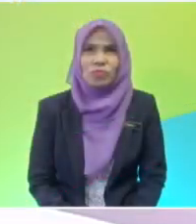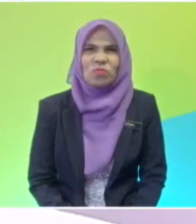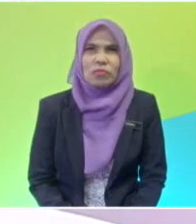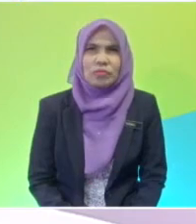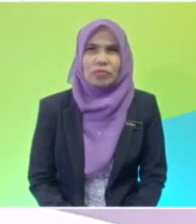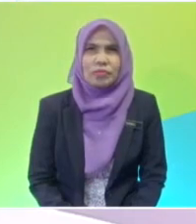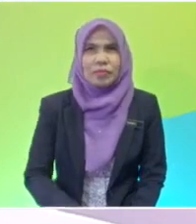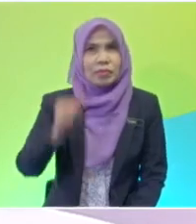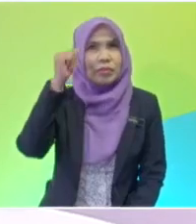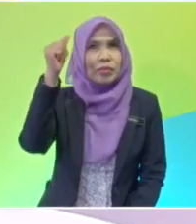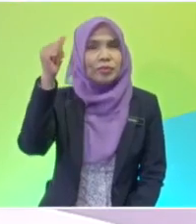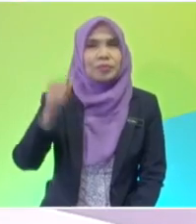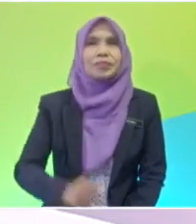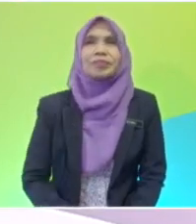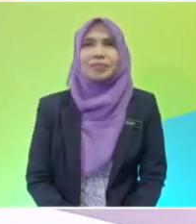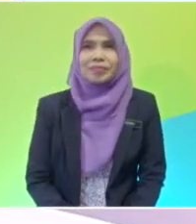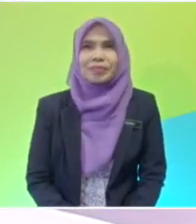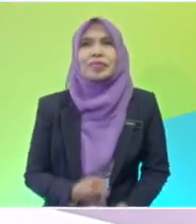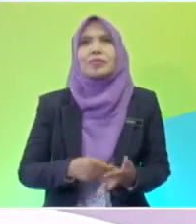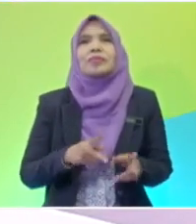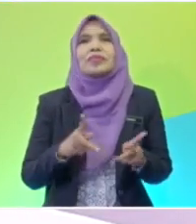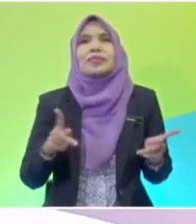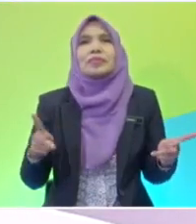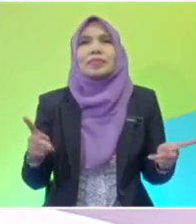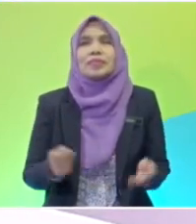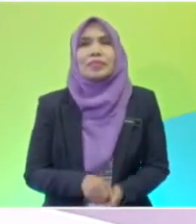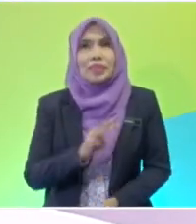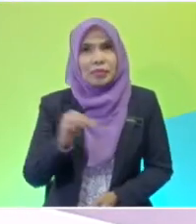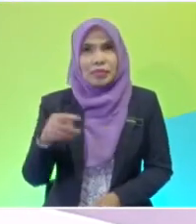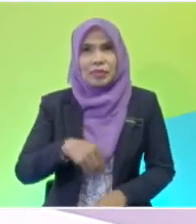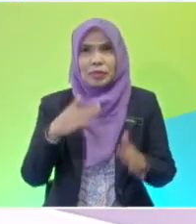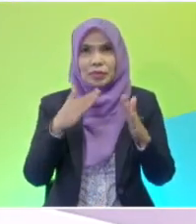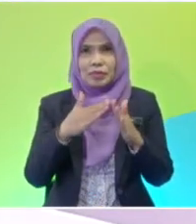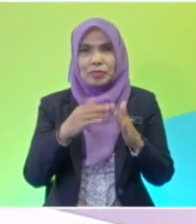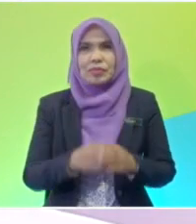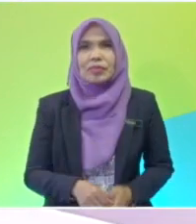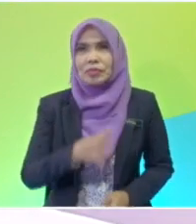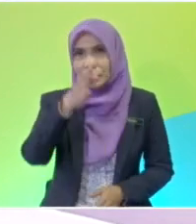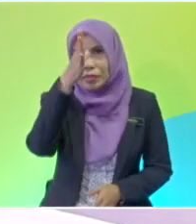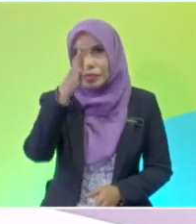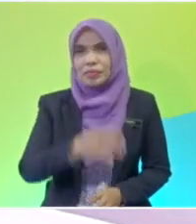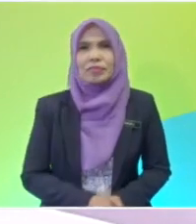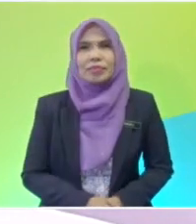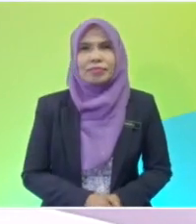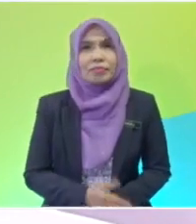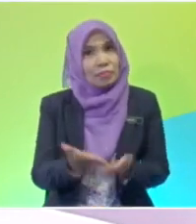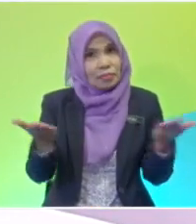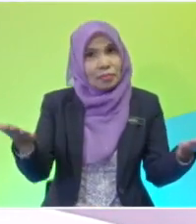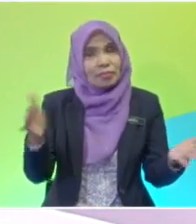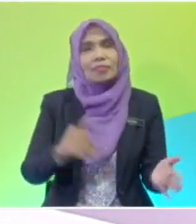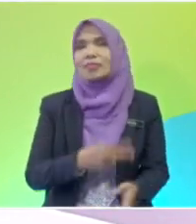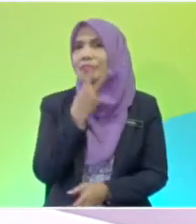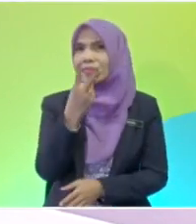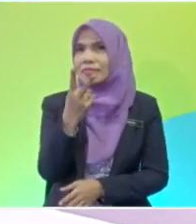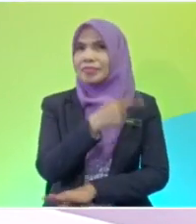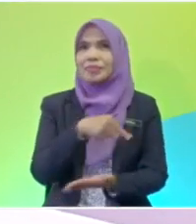Assalamualaikum warahmatullahi wabarakatuh Apa kabar mudah-muda di rumah Begitu juga dengan ibu baper dan siapa saja yang menuntun kita